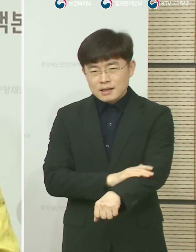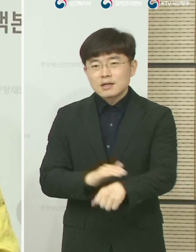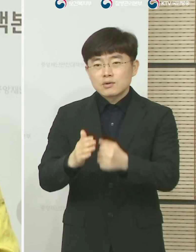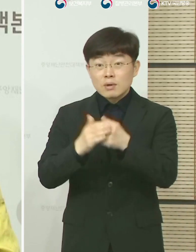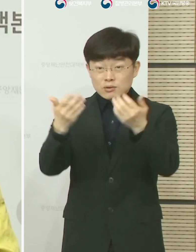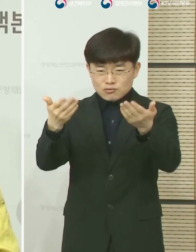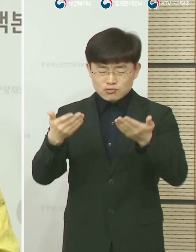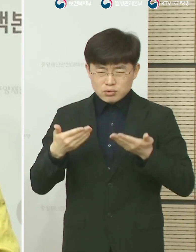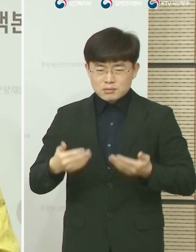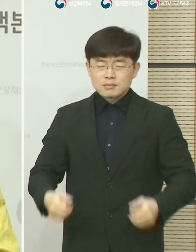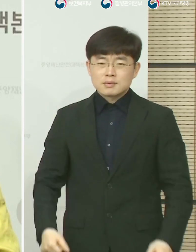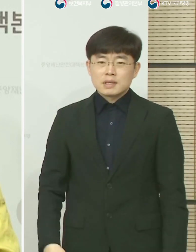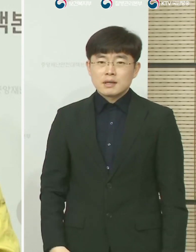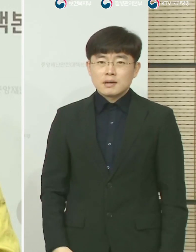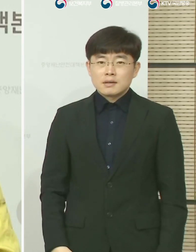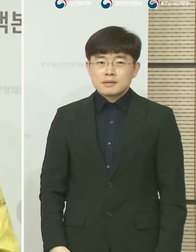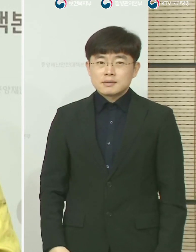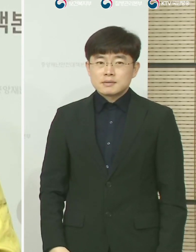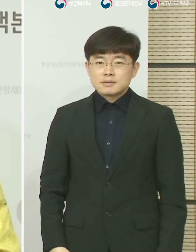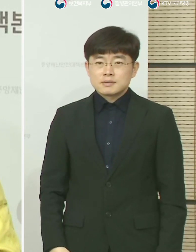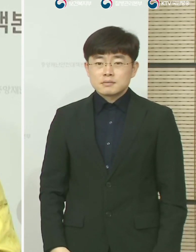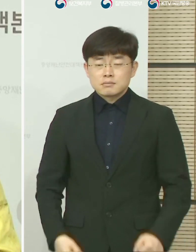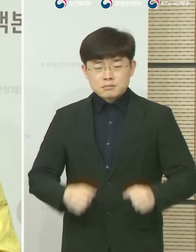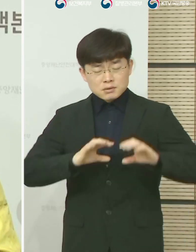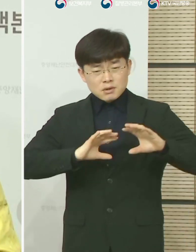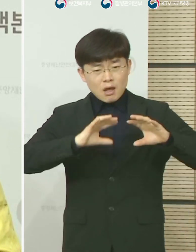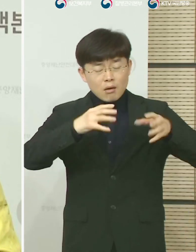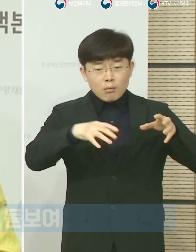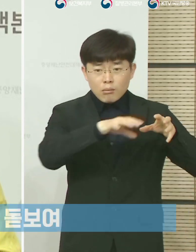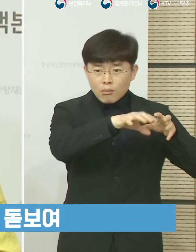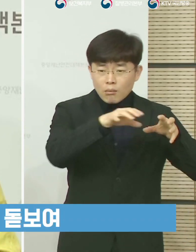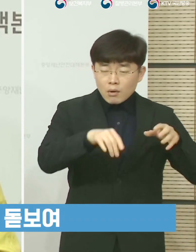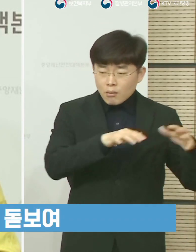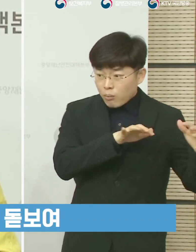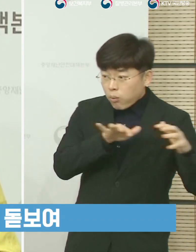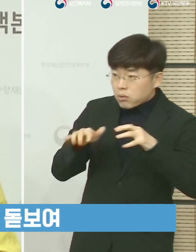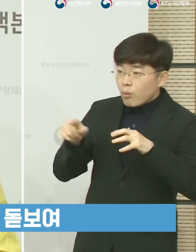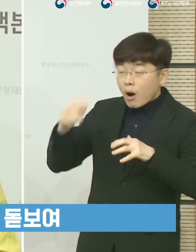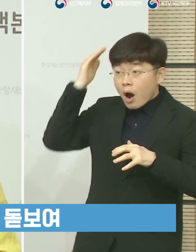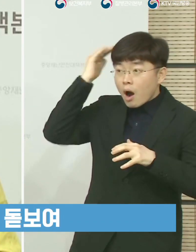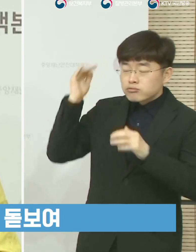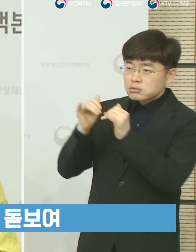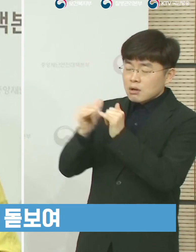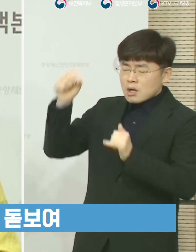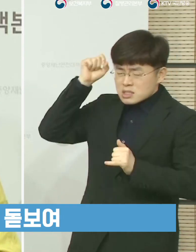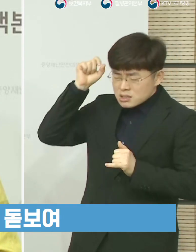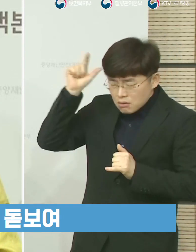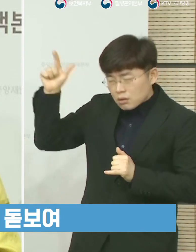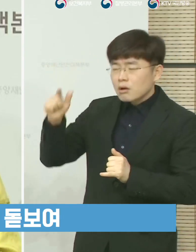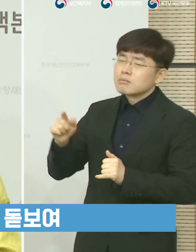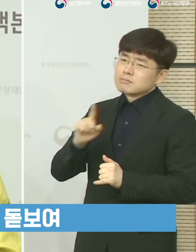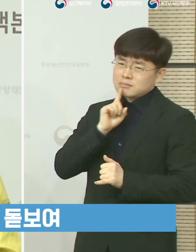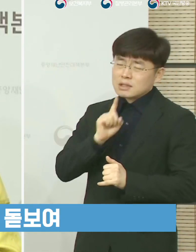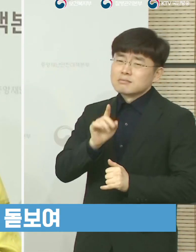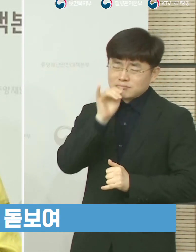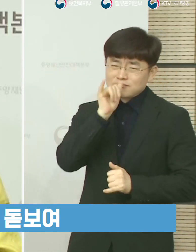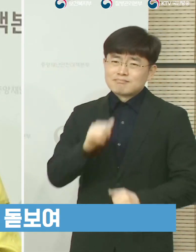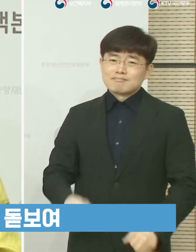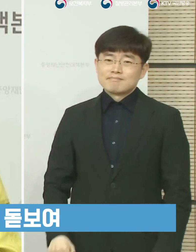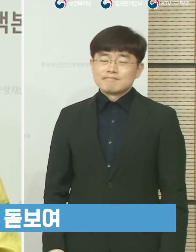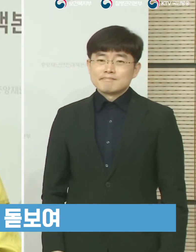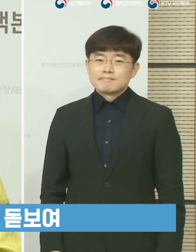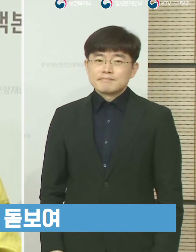전 세계 어디 국가에 못지않는 성숙한 시민의식을 보여주고 계십니다.